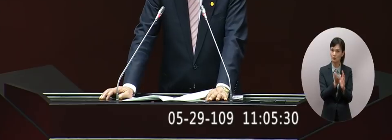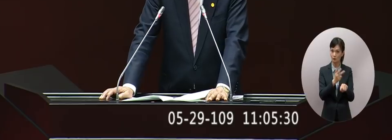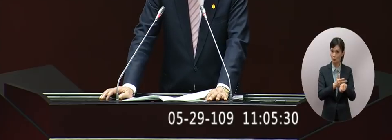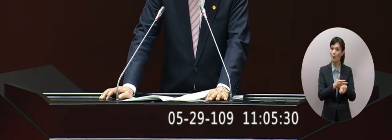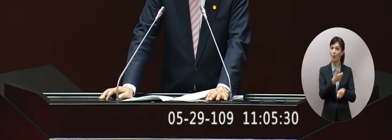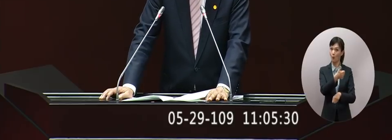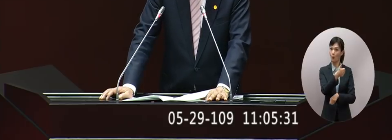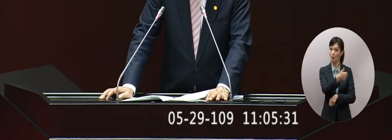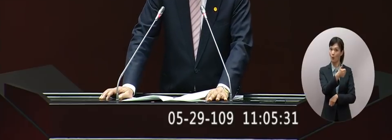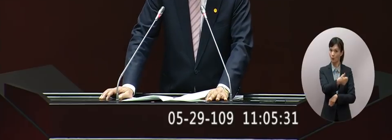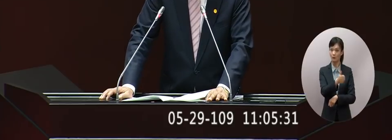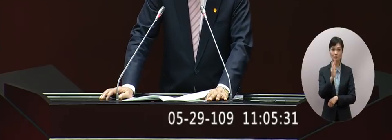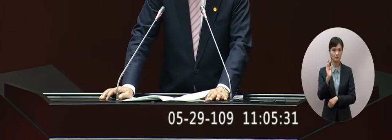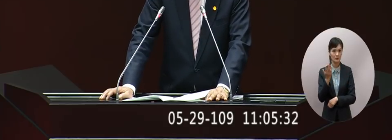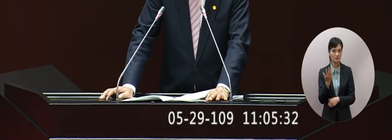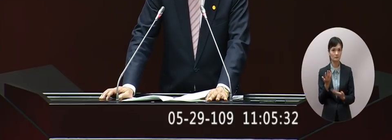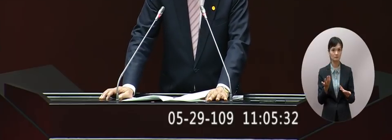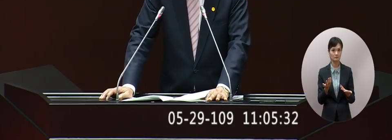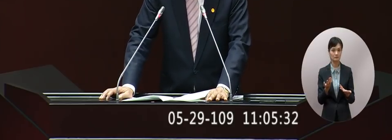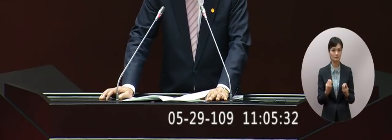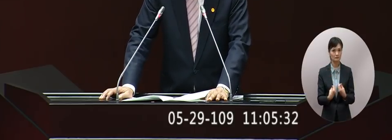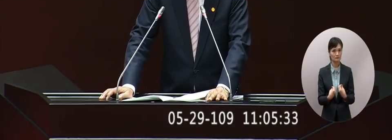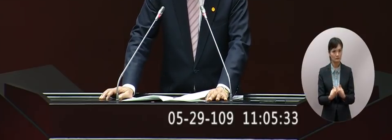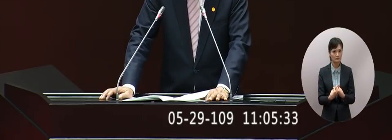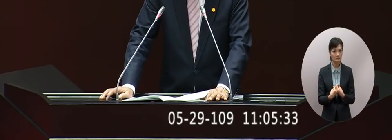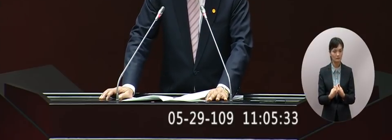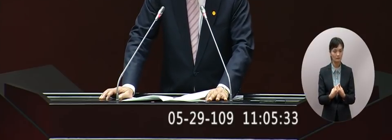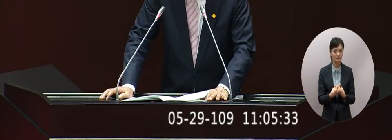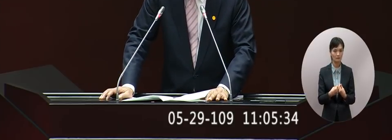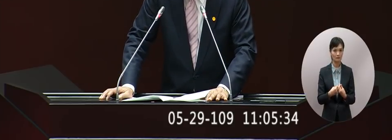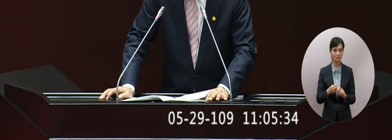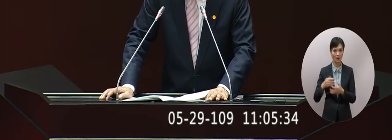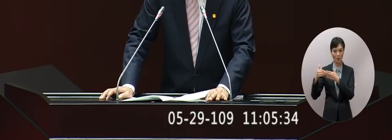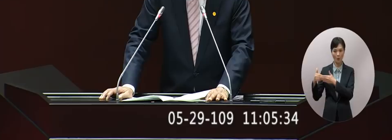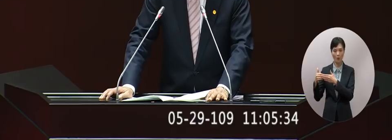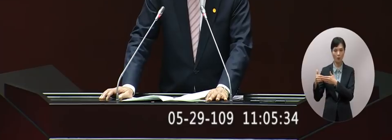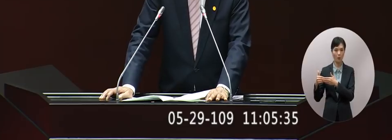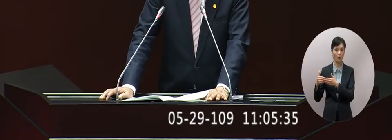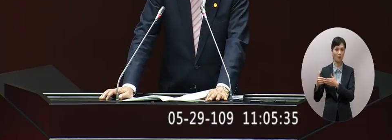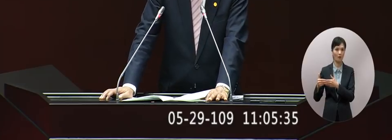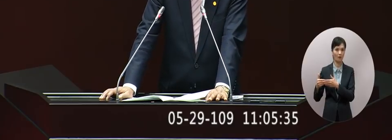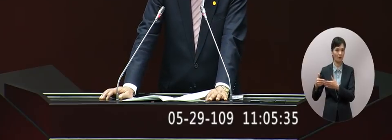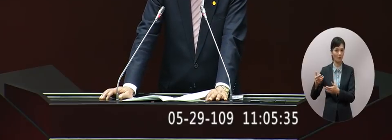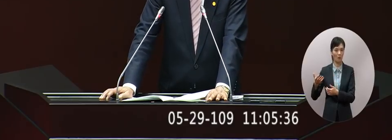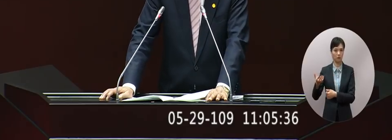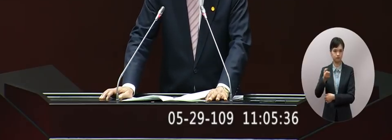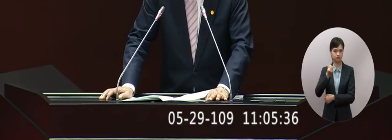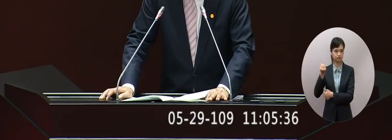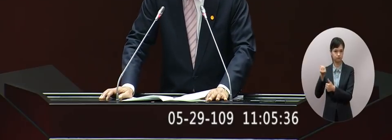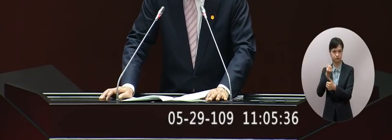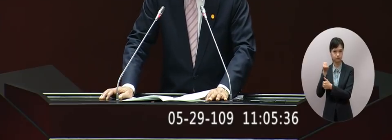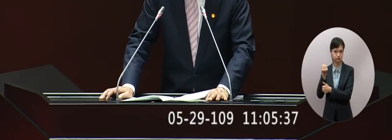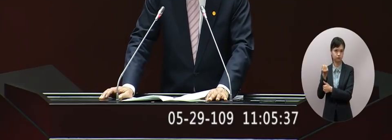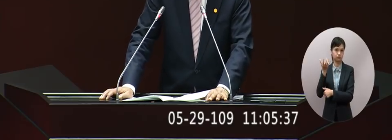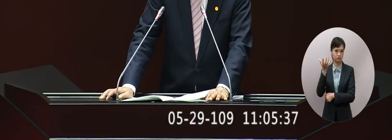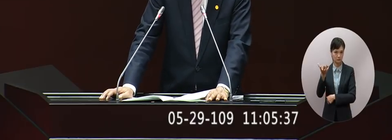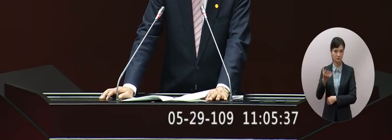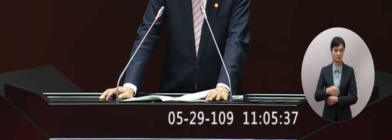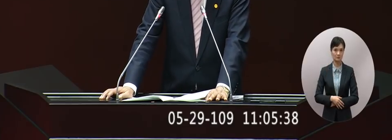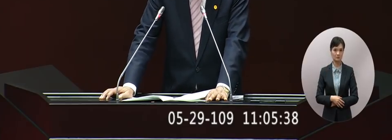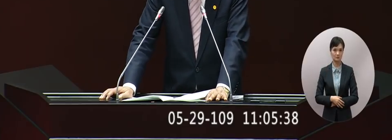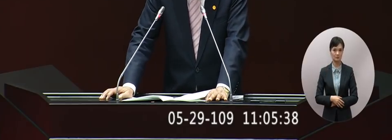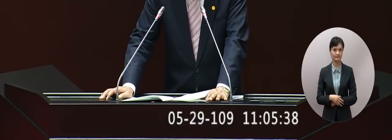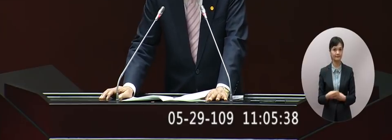力，却掌握在中国的手里绝大部分或关键部